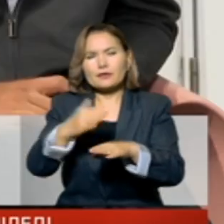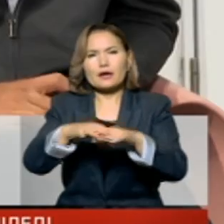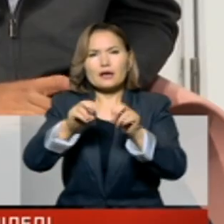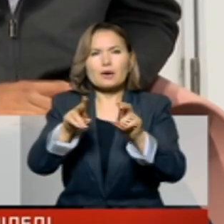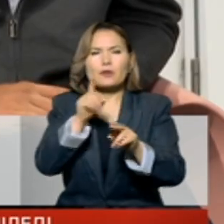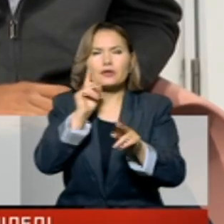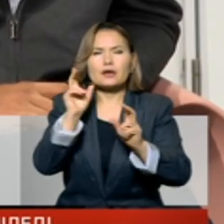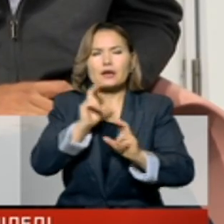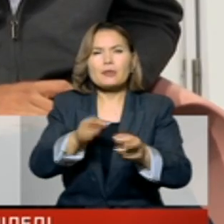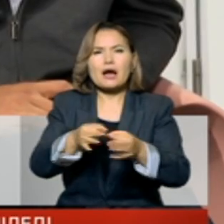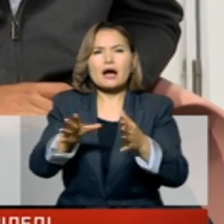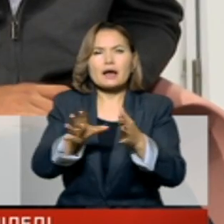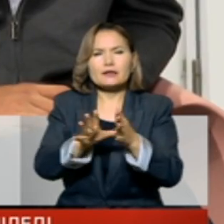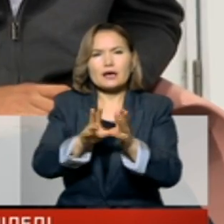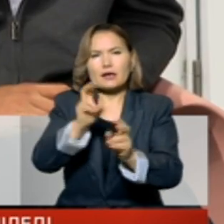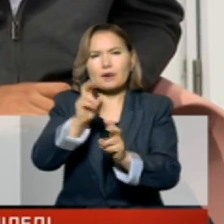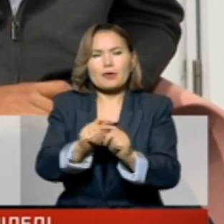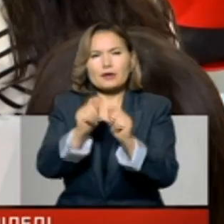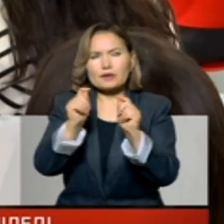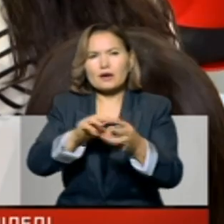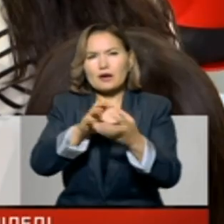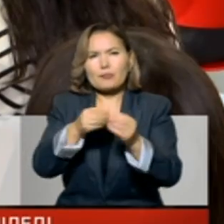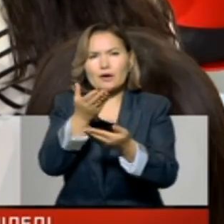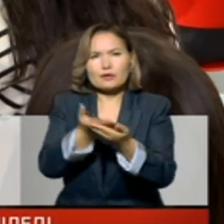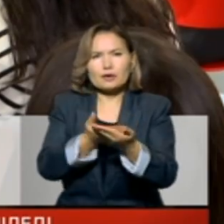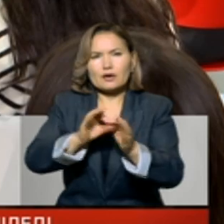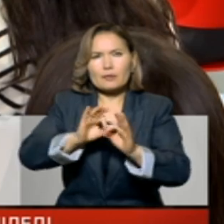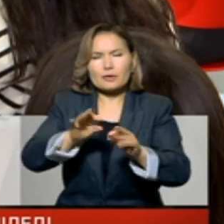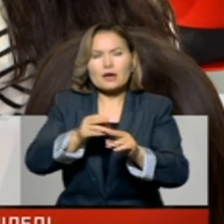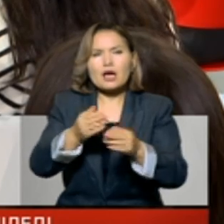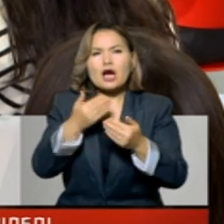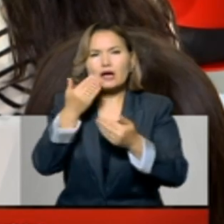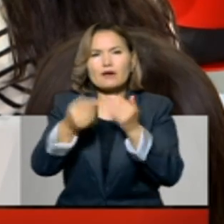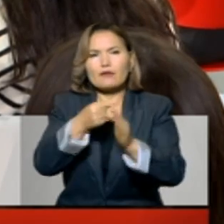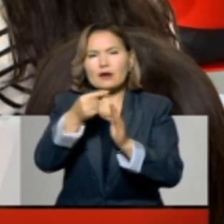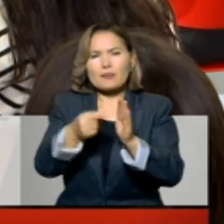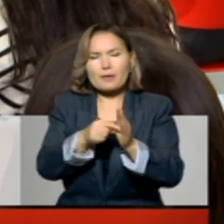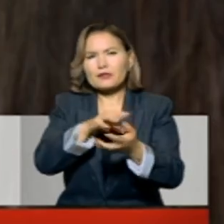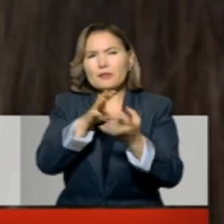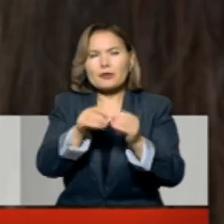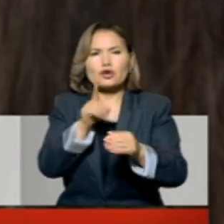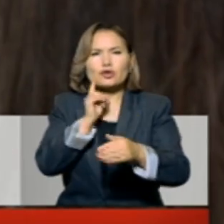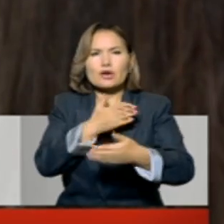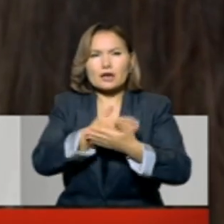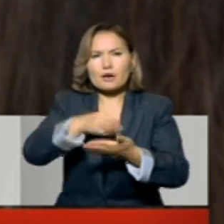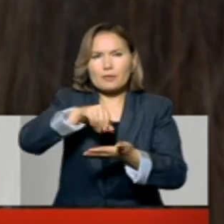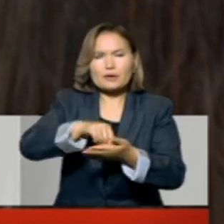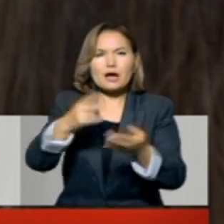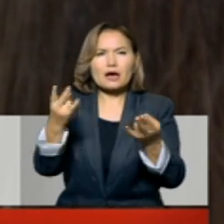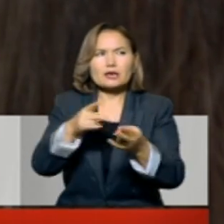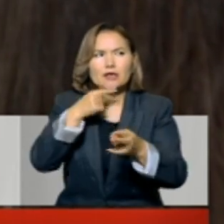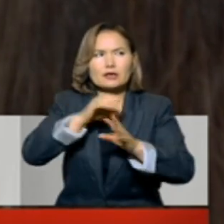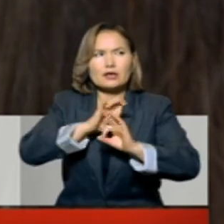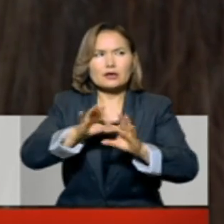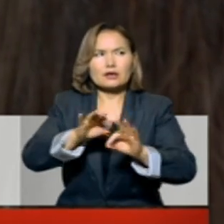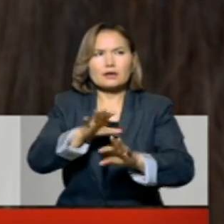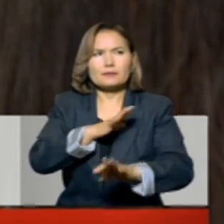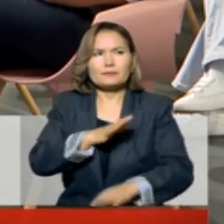студенттерге атом станциясы туралы жан-жақты ақпарат берді. Алда өтетін референдумға бір кісідей жастардың атсалысуы қажет екенін